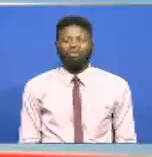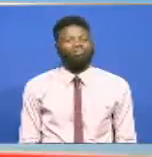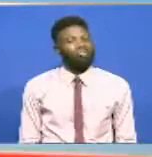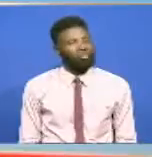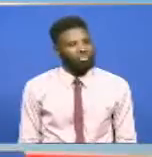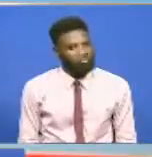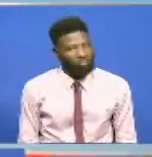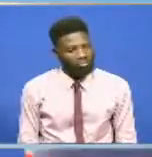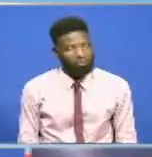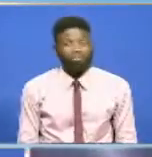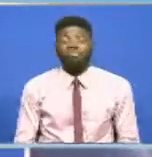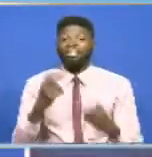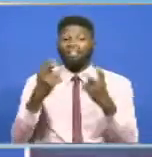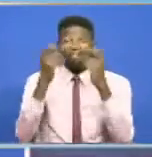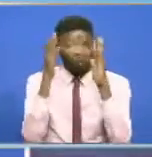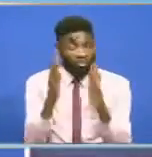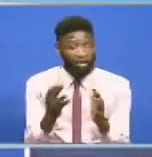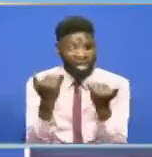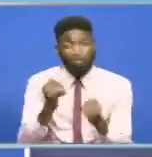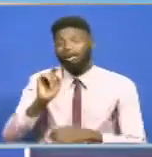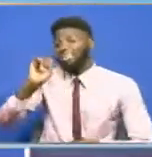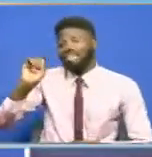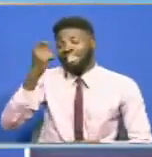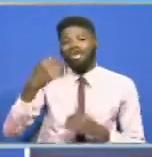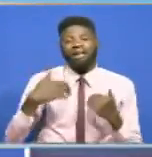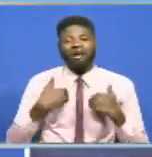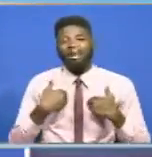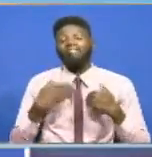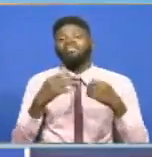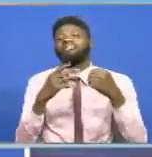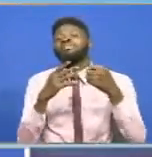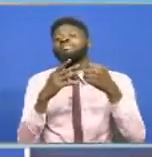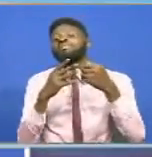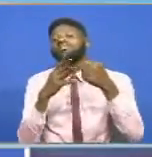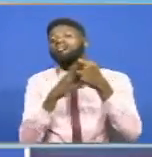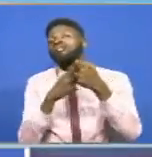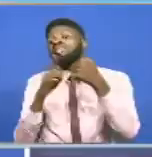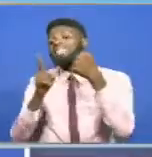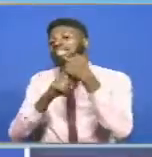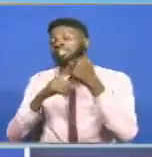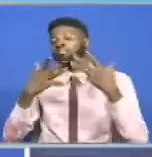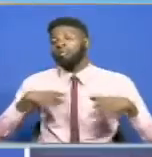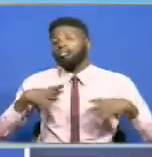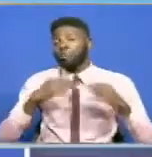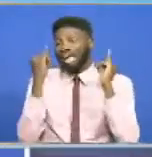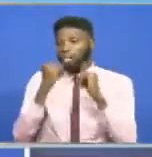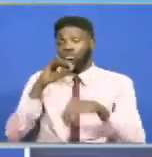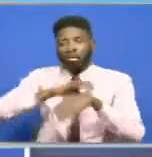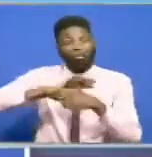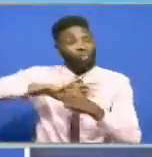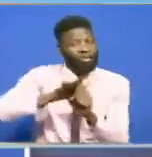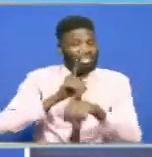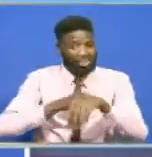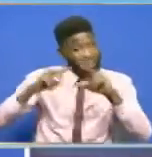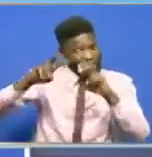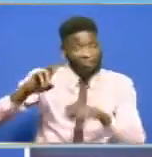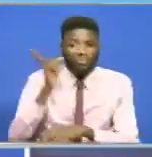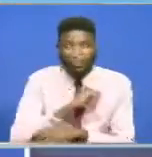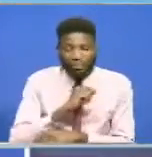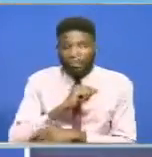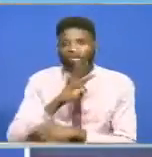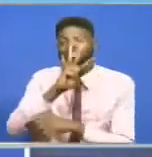Na kwingineko mtazamaji ni kuwa Kenya imenakili visa 99 vipya vya maambukizi ya ugonjwa wa COVID-19 baada ya sampuli